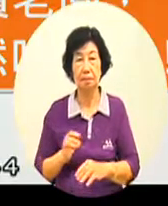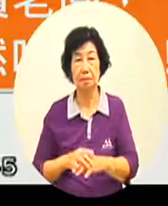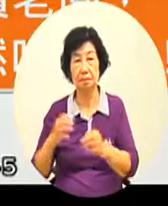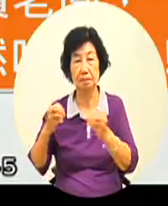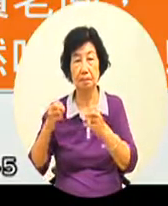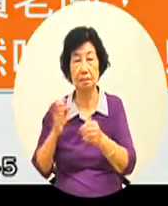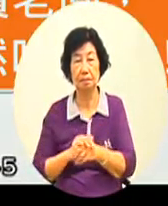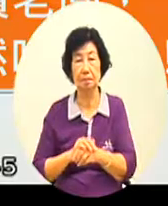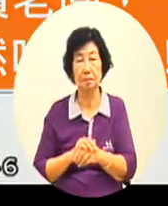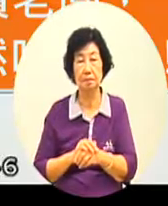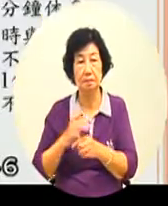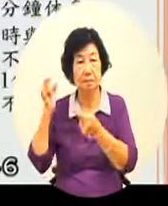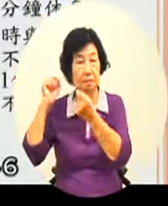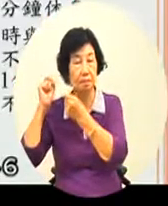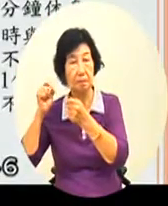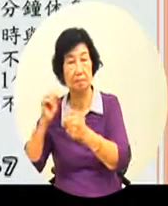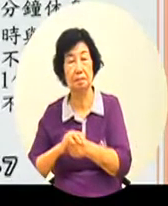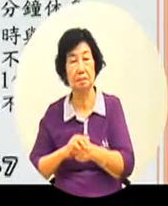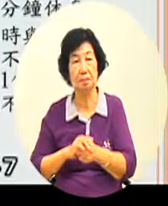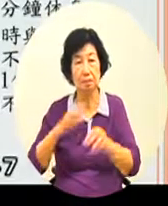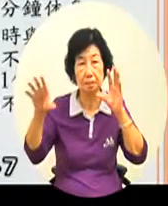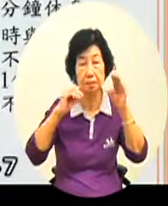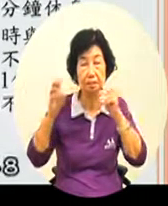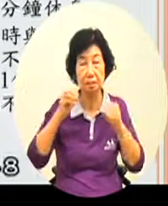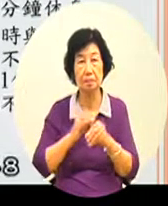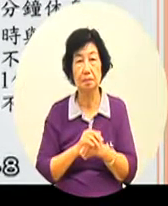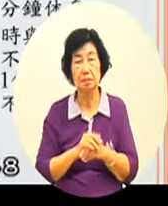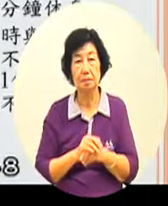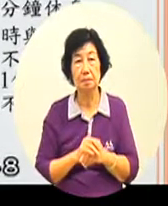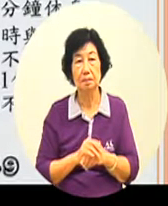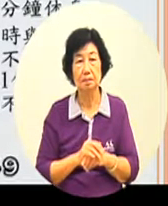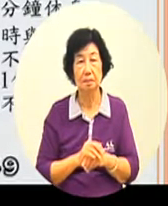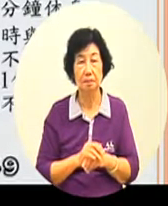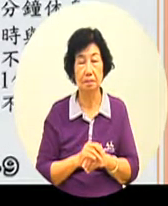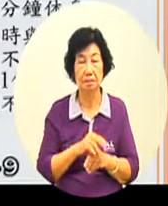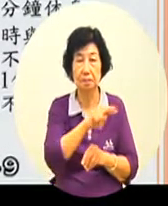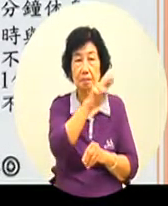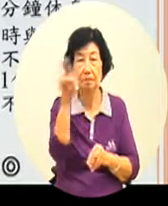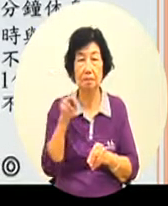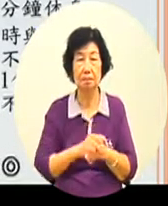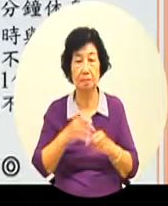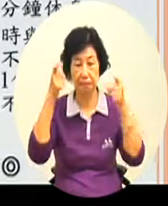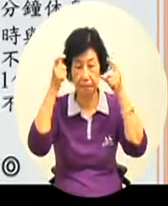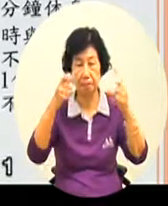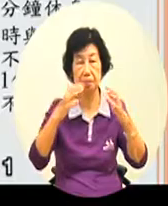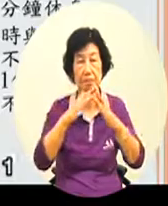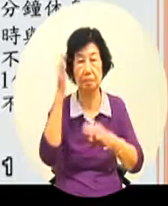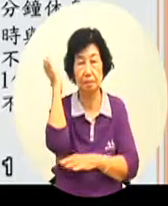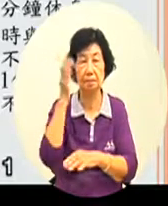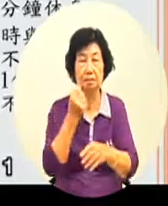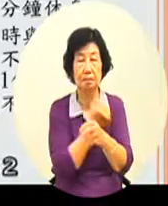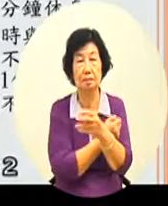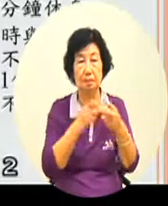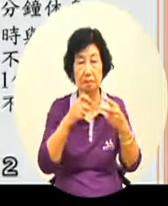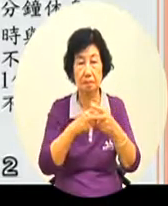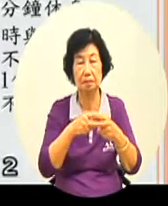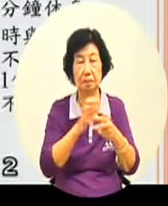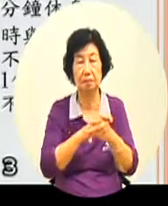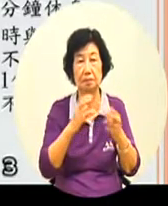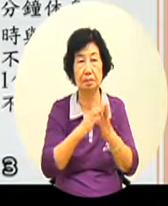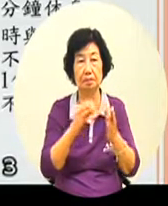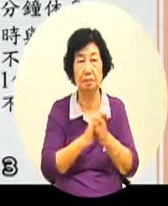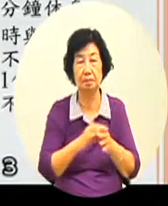多的局处都调了资料哈，看这个东西。那我们现在可以看到，就是高雄市政府的劳工局，其实在网站上面常被